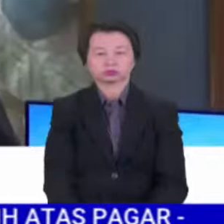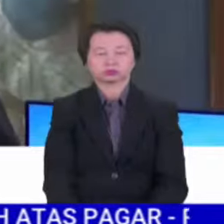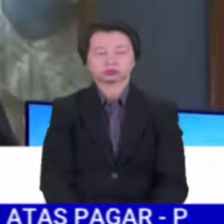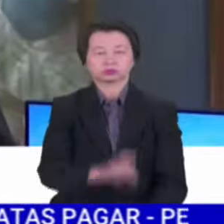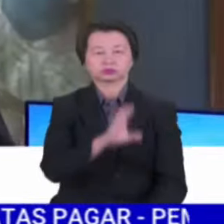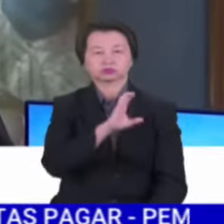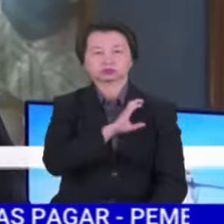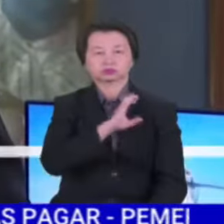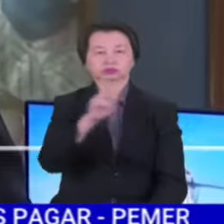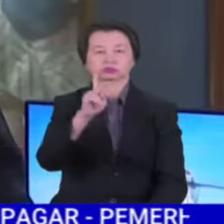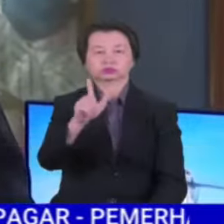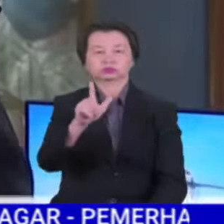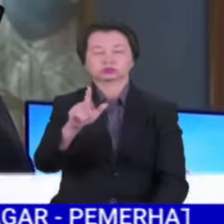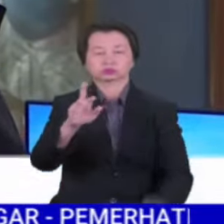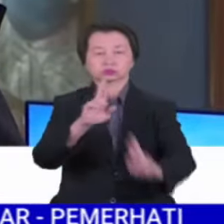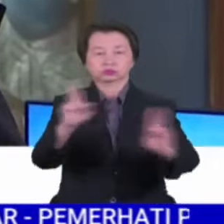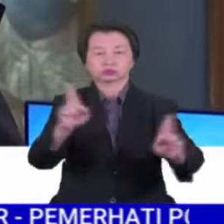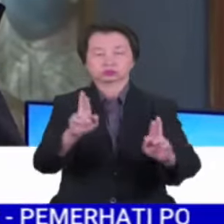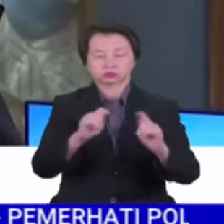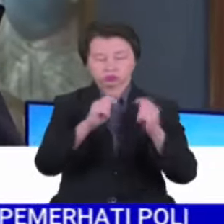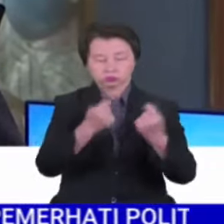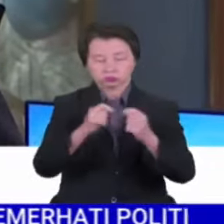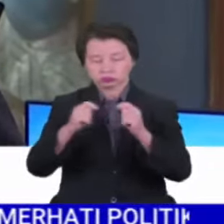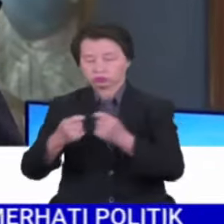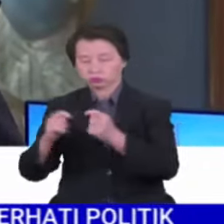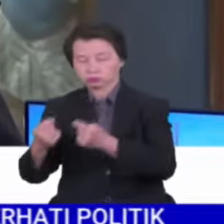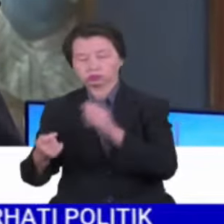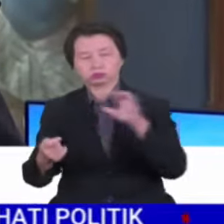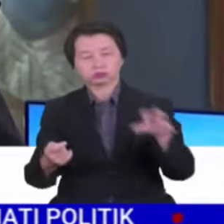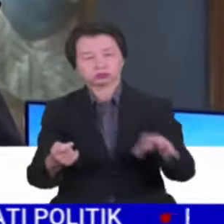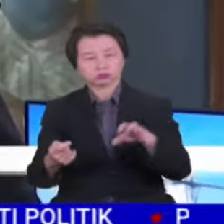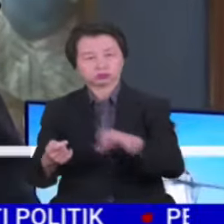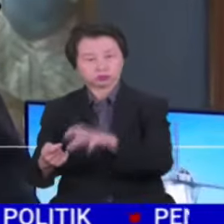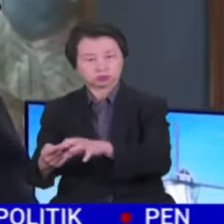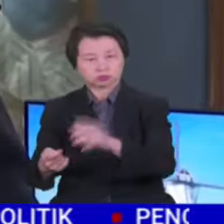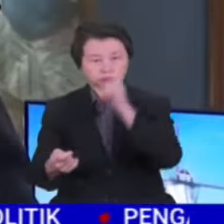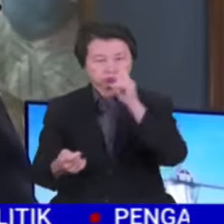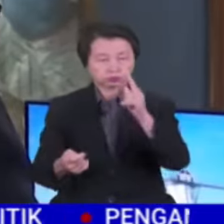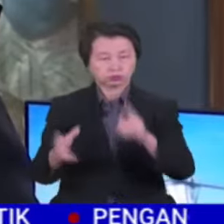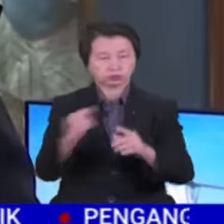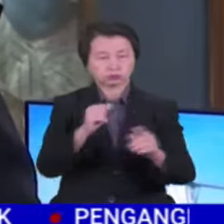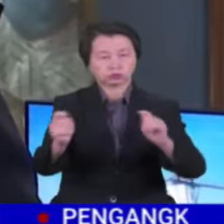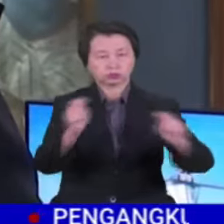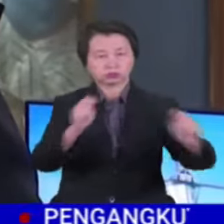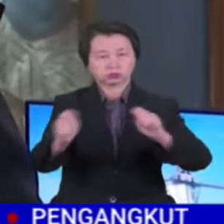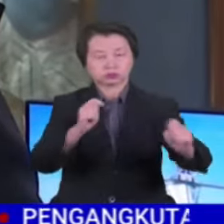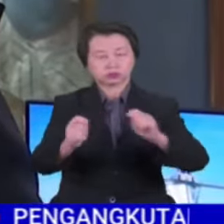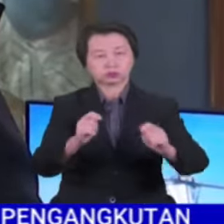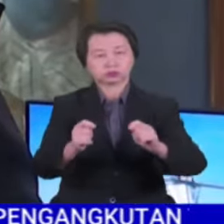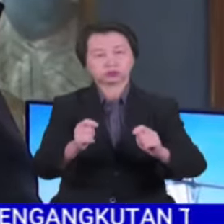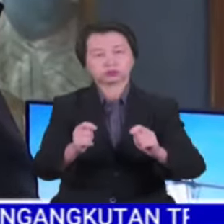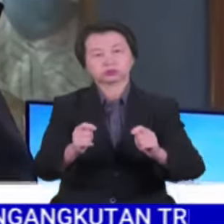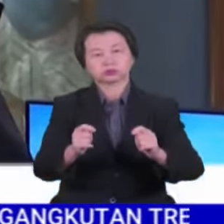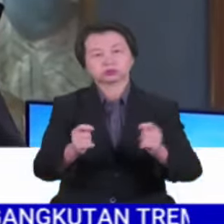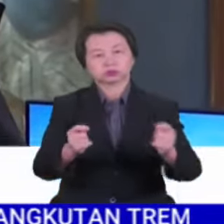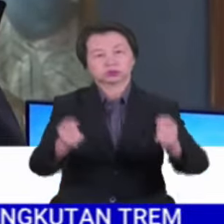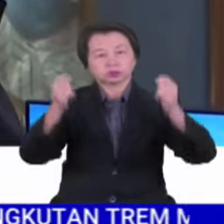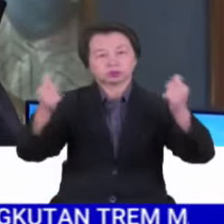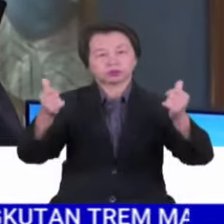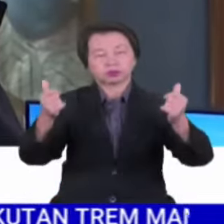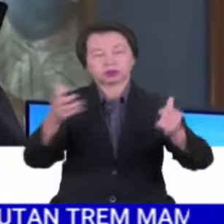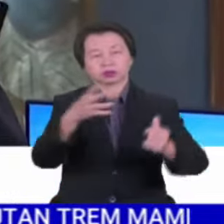Polis Kuala Lumpur menyediakan tim-tim tertentu bagi mengambil tindakan yang